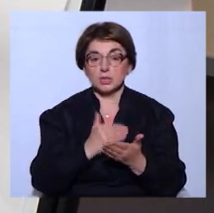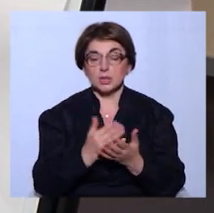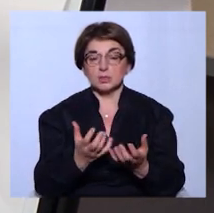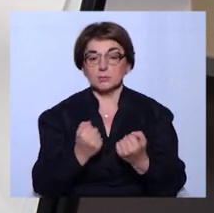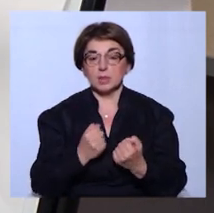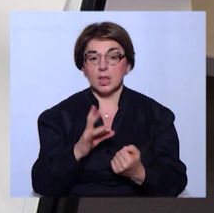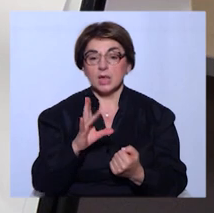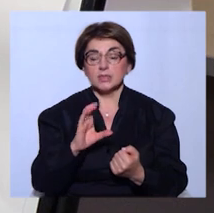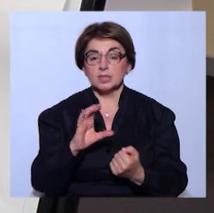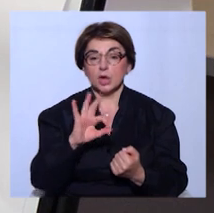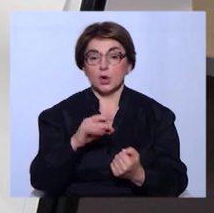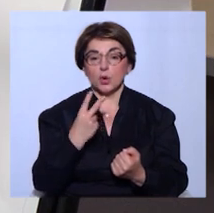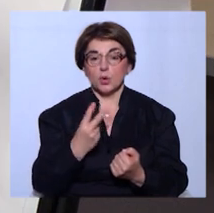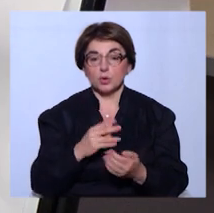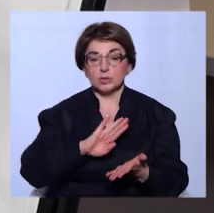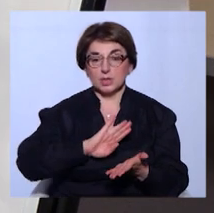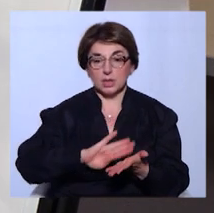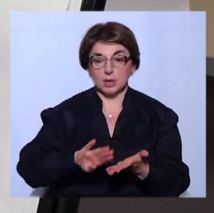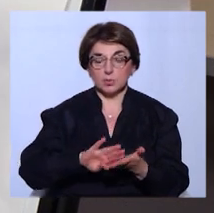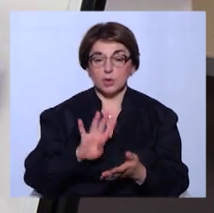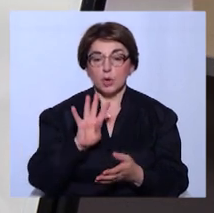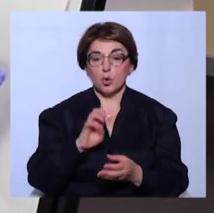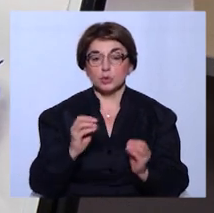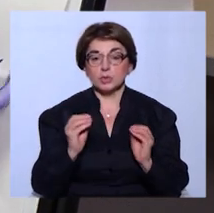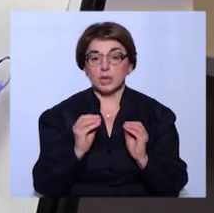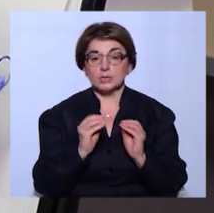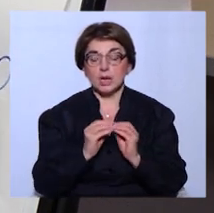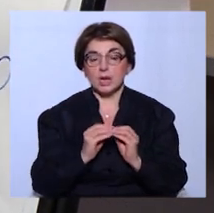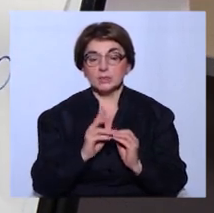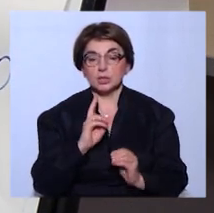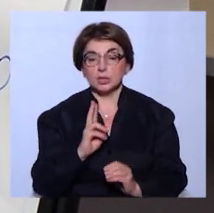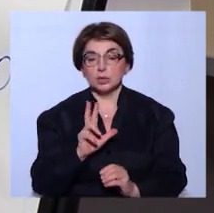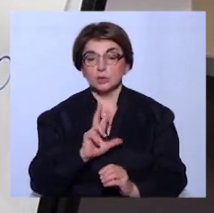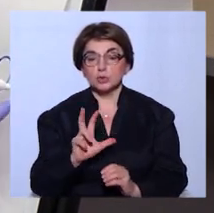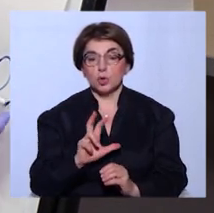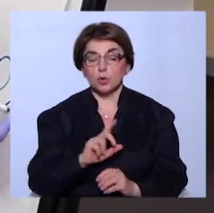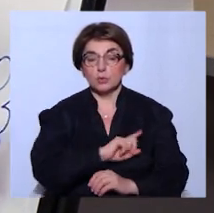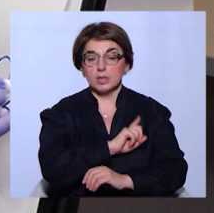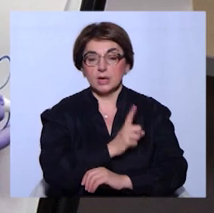და გამოიყოფა 410 კილოჯოული ენერგია. 410